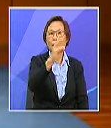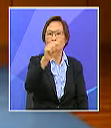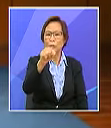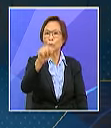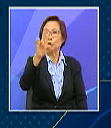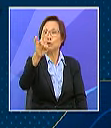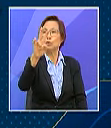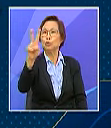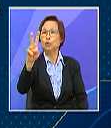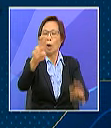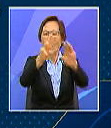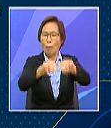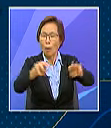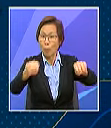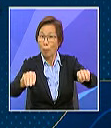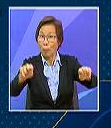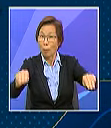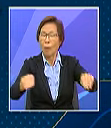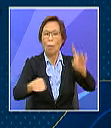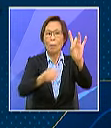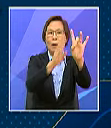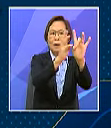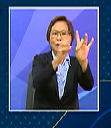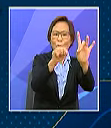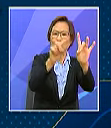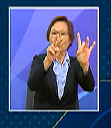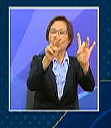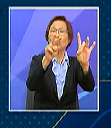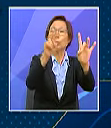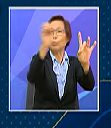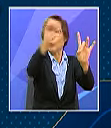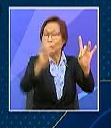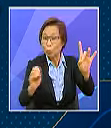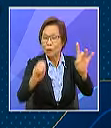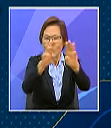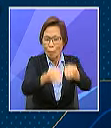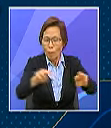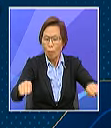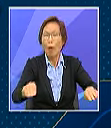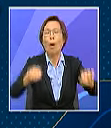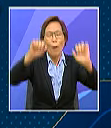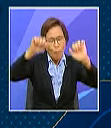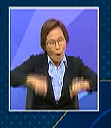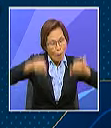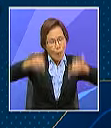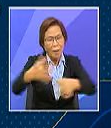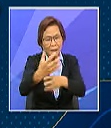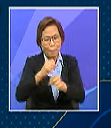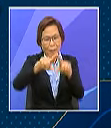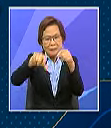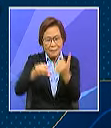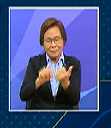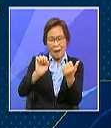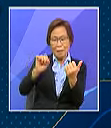86972 calon 8067 200 calon Layak mendapat segel